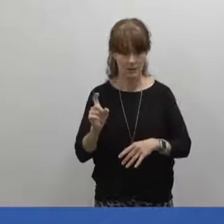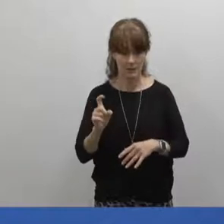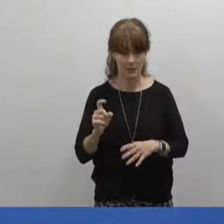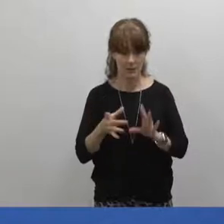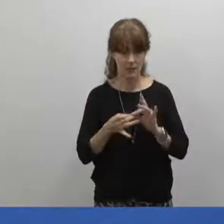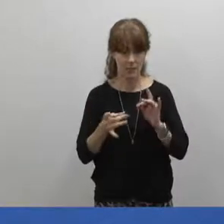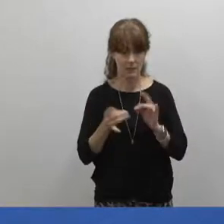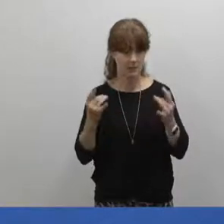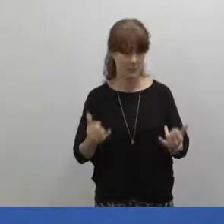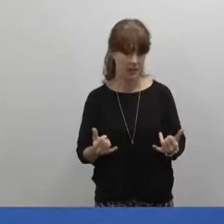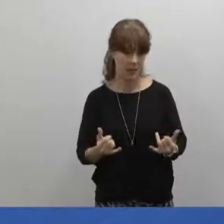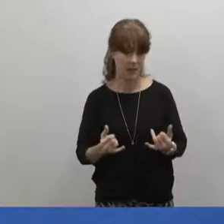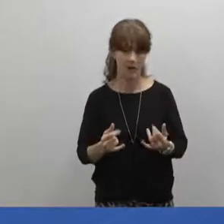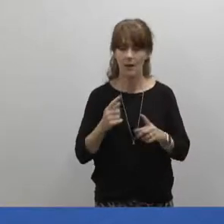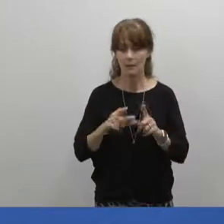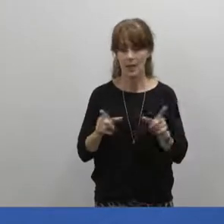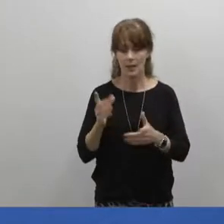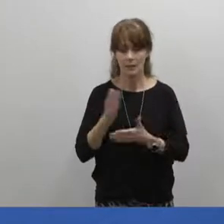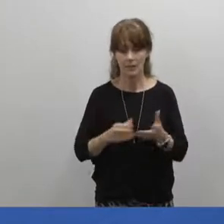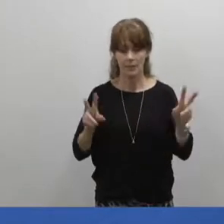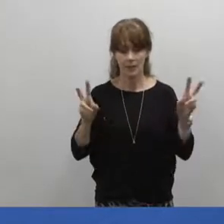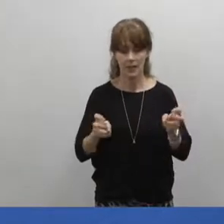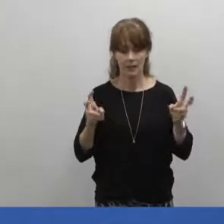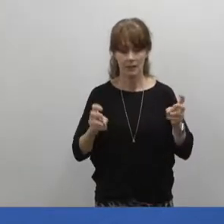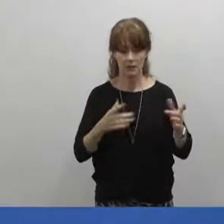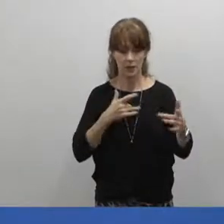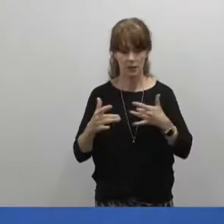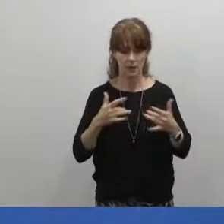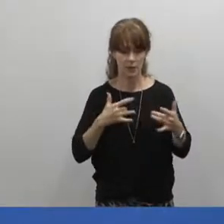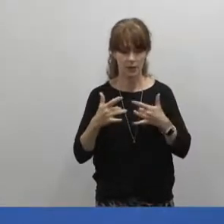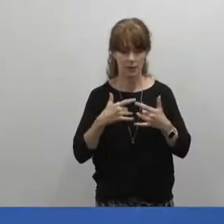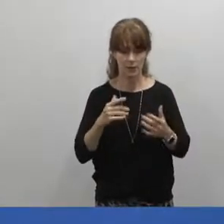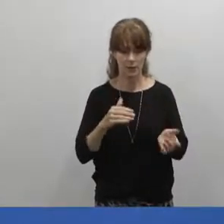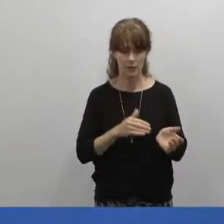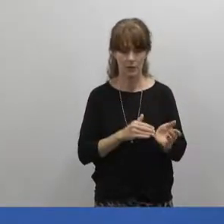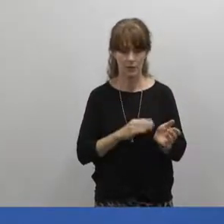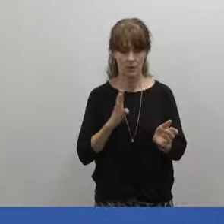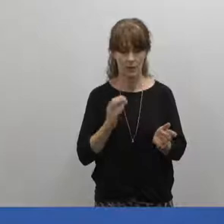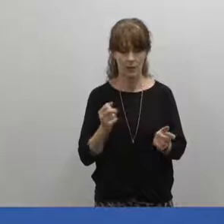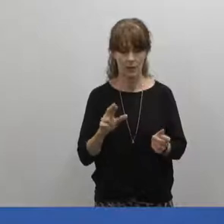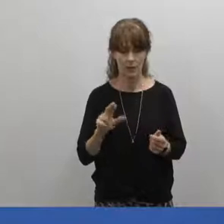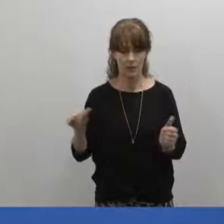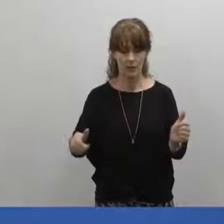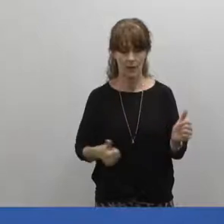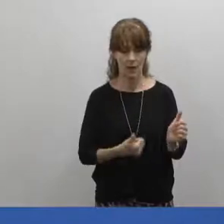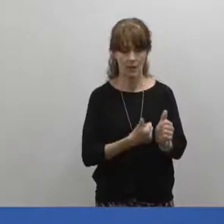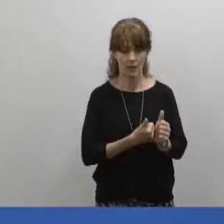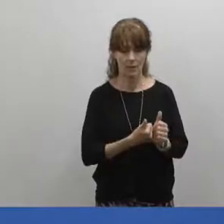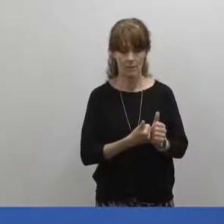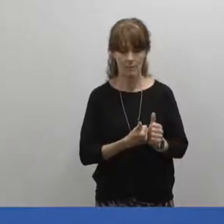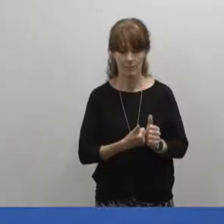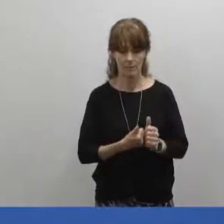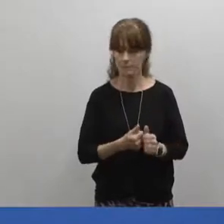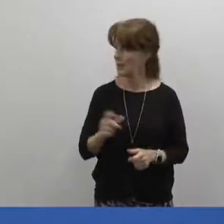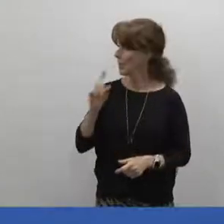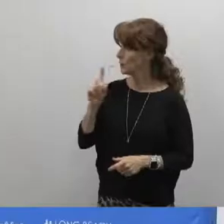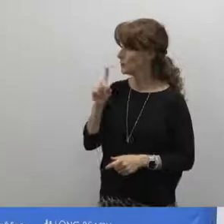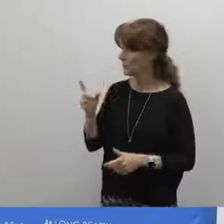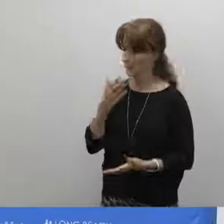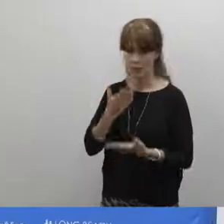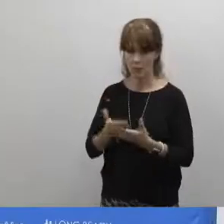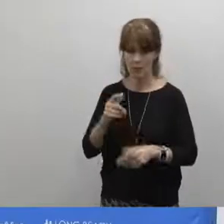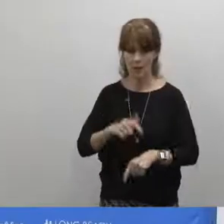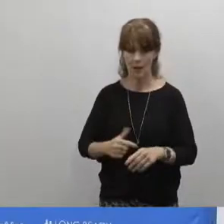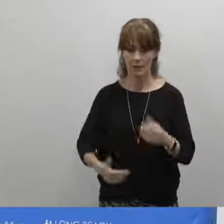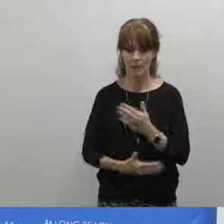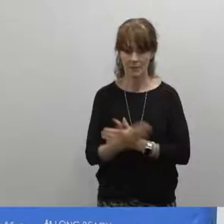លោក Miranda នឹងបិទបញ្ជូលបន្ថែមអំពីអ្វីតកតងនឹងការប្រើរបស់ឡើងវិញនៅតាមសាលារៀនហ្នឹងជាបន្តបន្ត